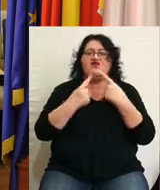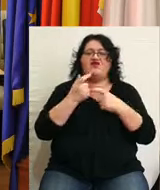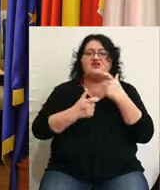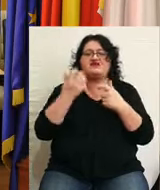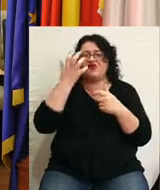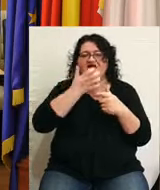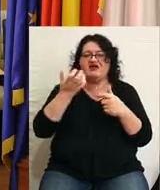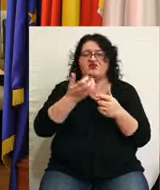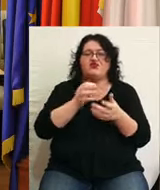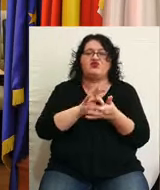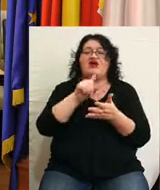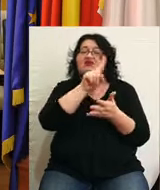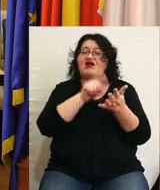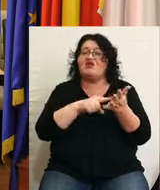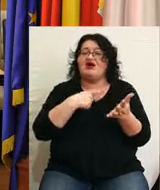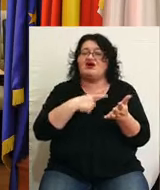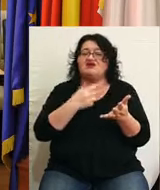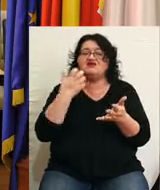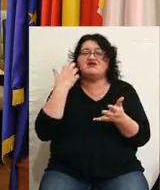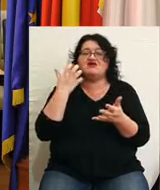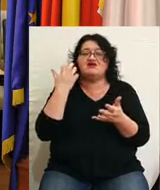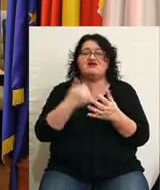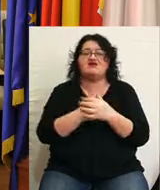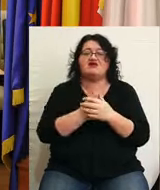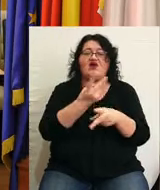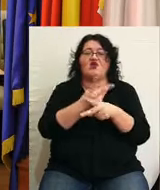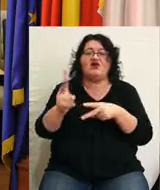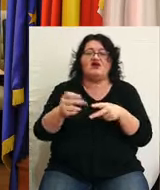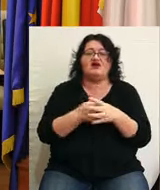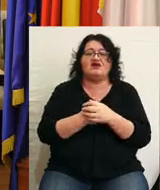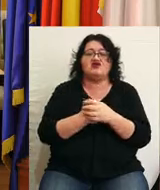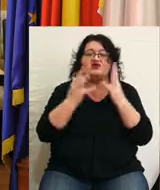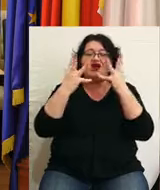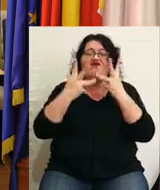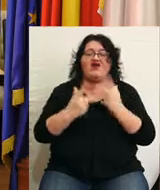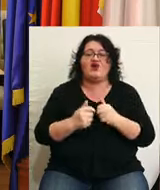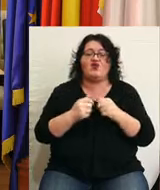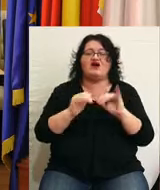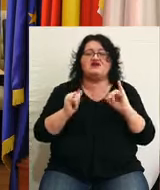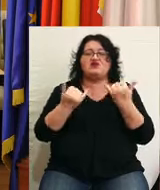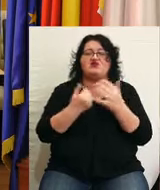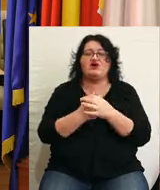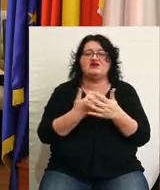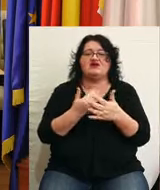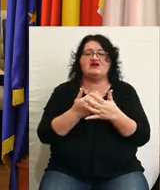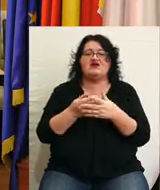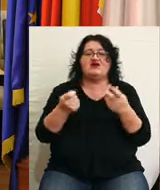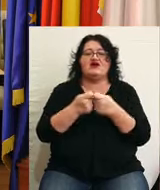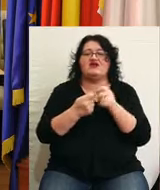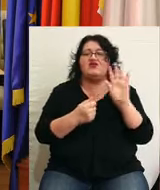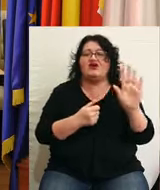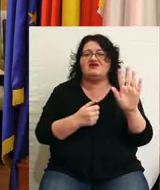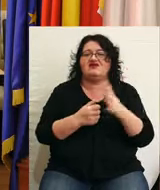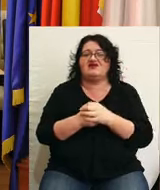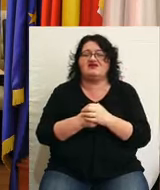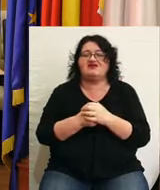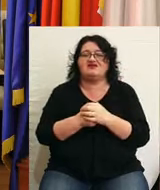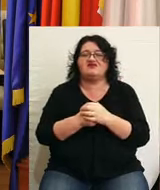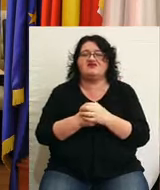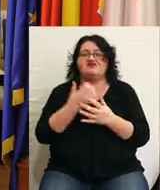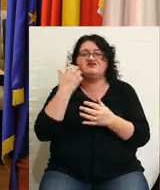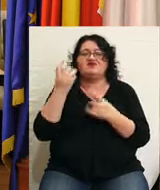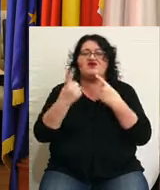cărbune. Întrebarea mea este când au greșit în a evalua situația cei din echipa dumneavoastră?